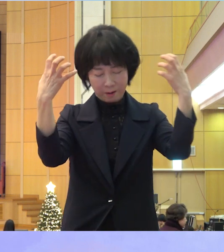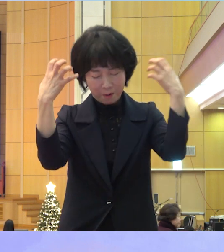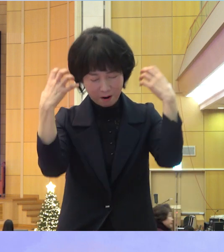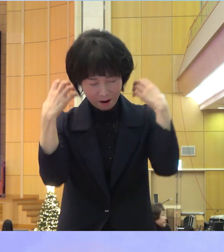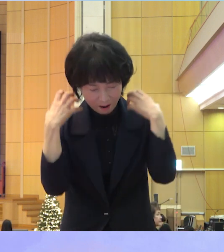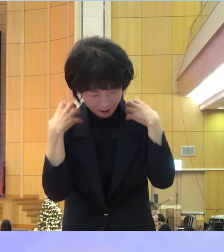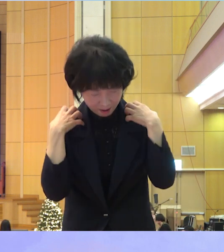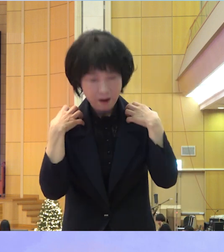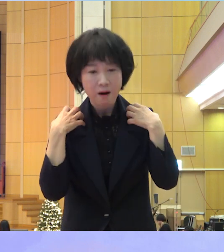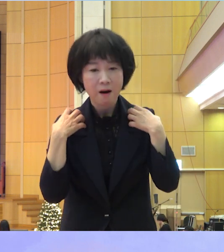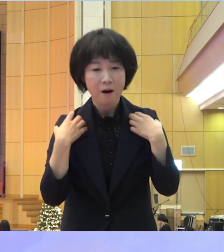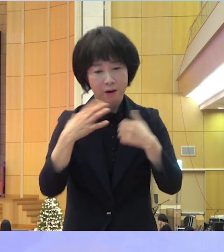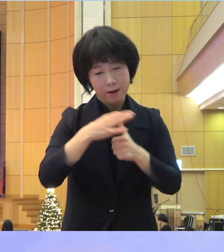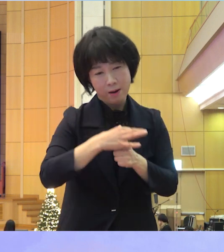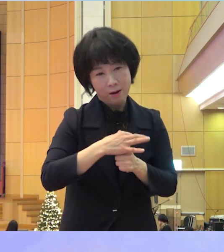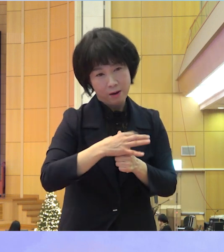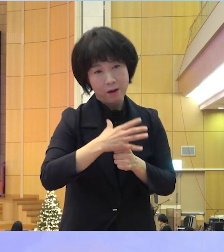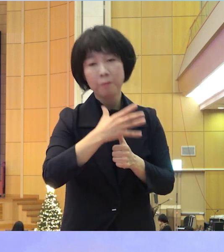고통의